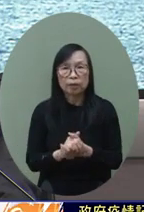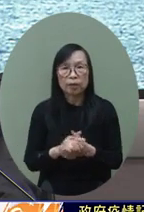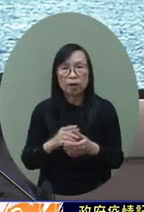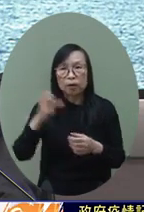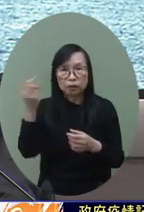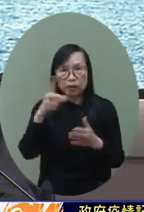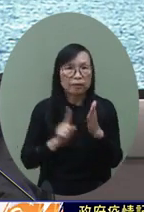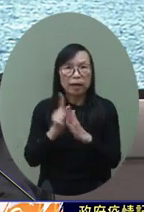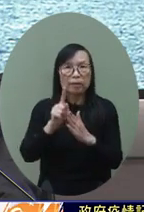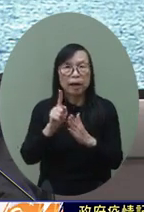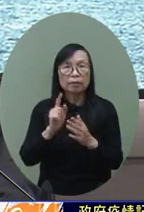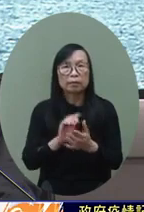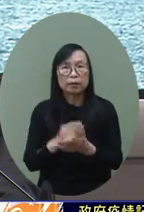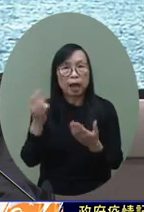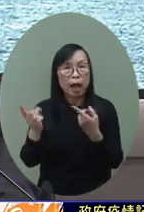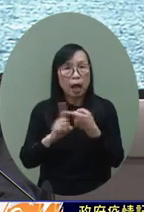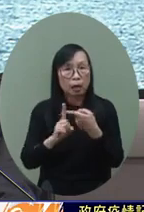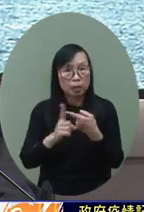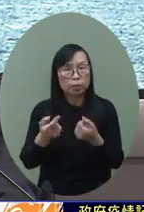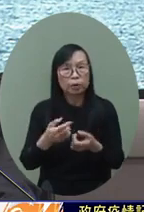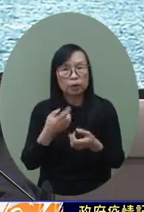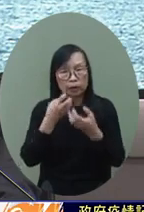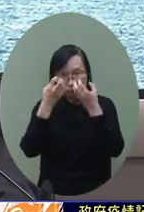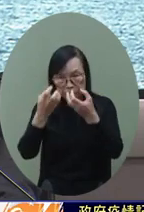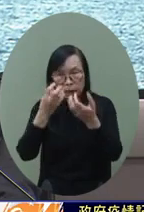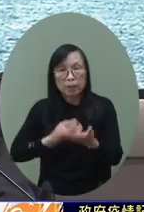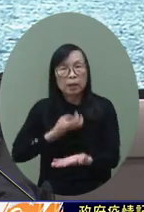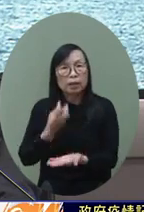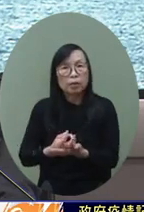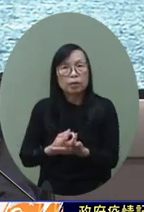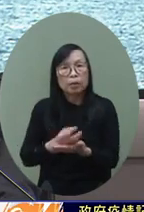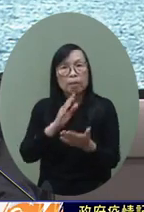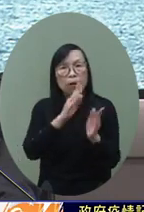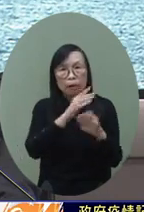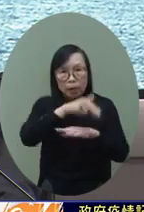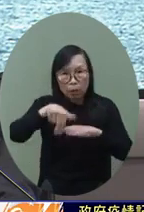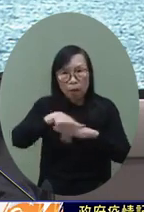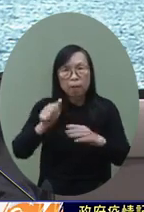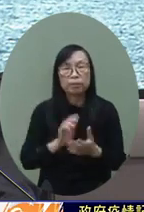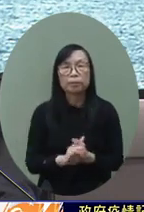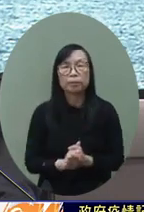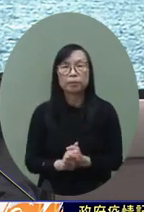彈嘅風險嘅。所以呢個咧，我哋係要密切啲同埋小心啲去部署同埋留意。 好，